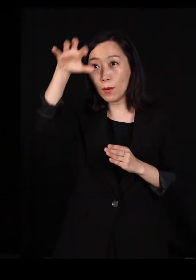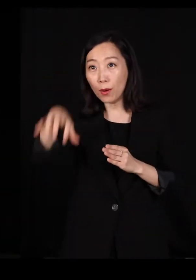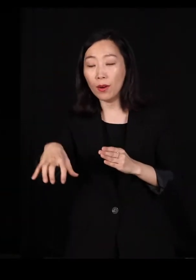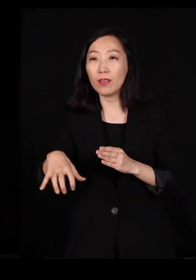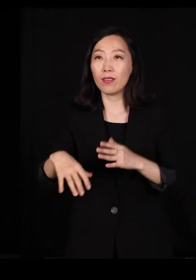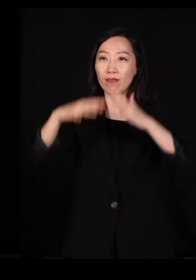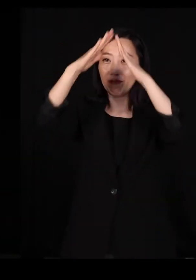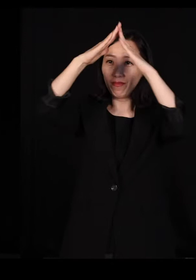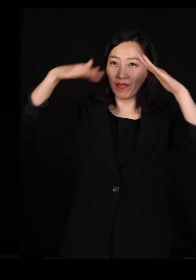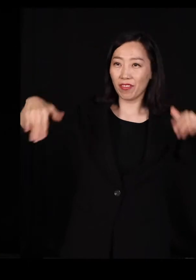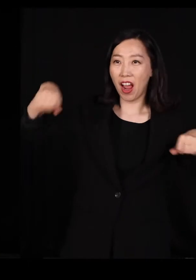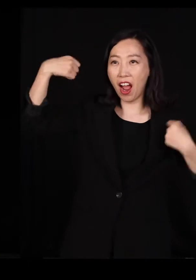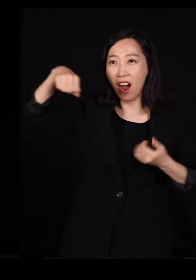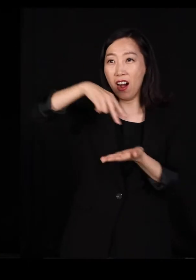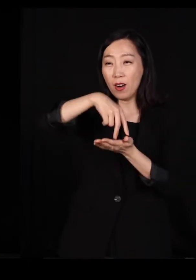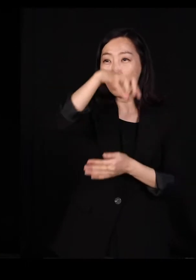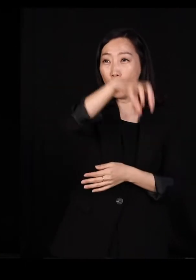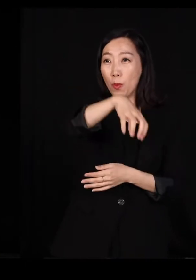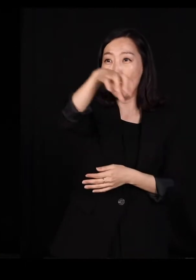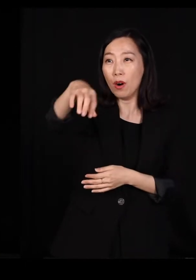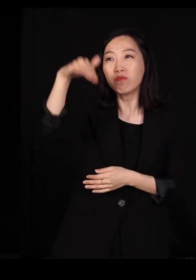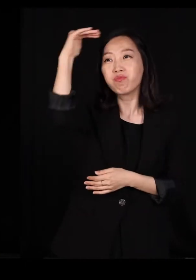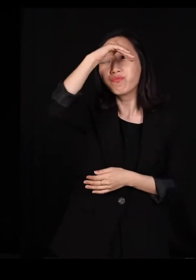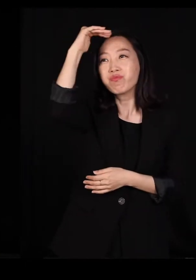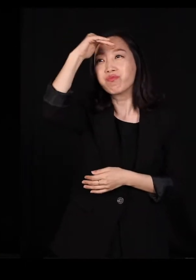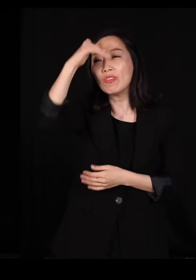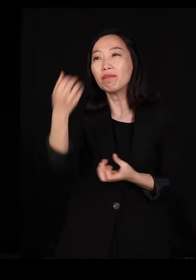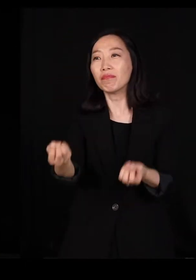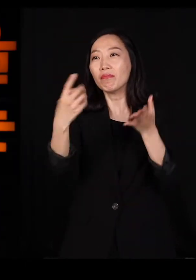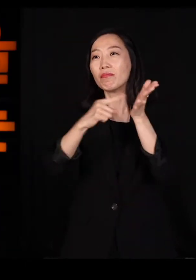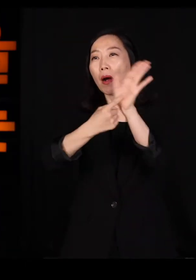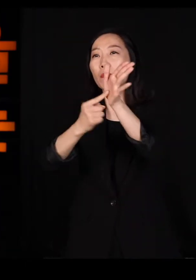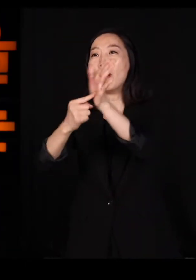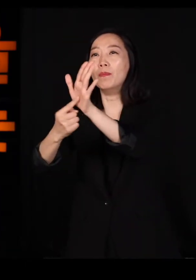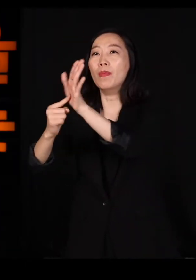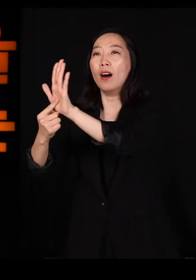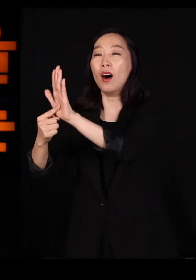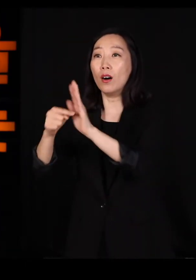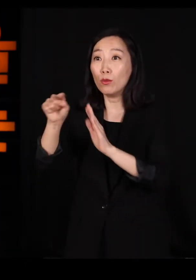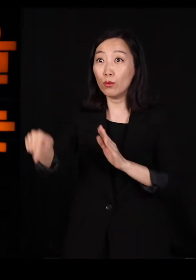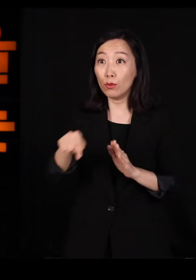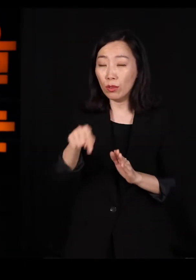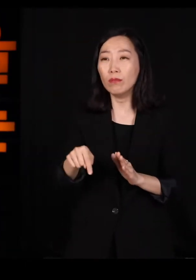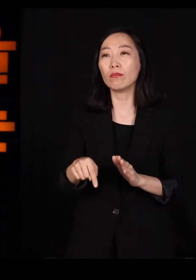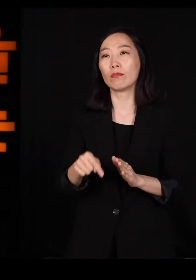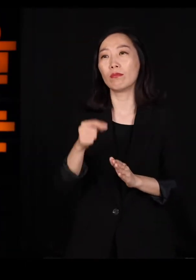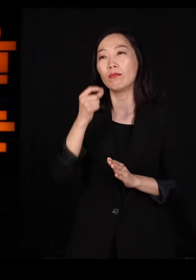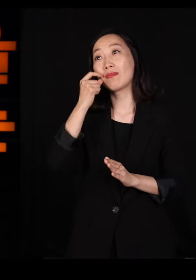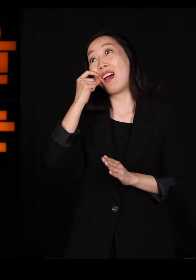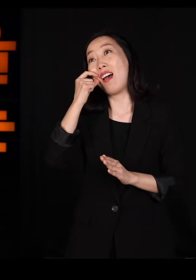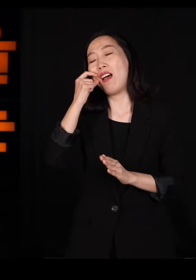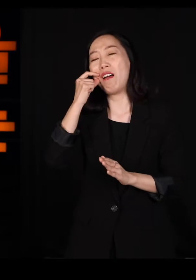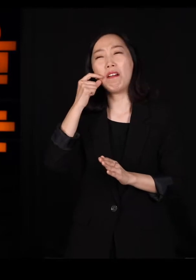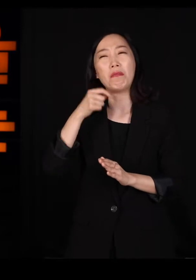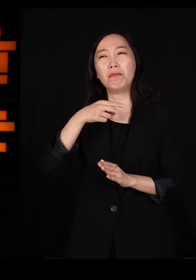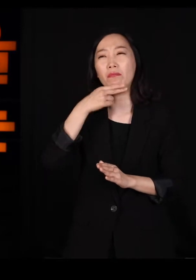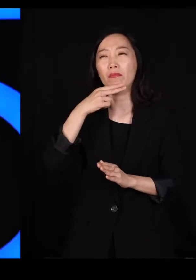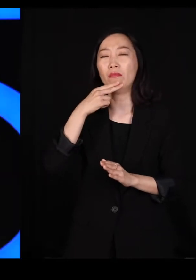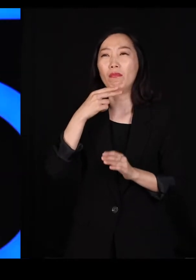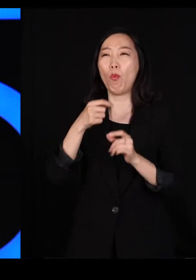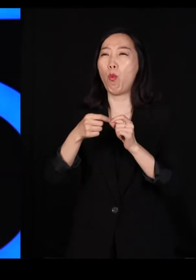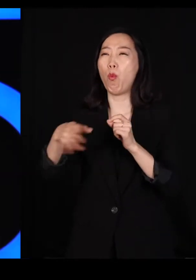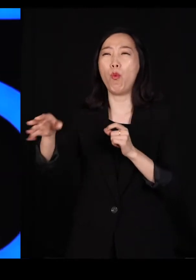박람회, 서커스장 이런 곳곳에서 전시를 한 거죠. 근데 그 인기도 오래가지 못해서